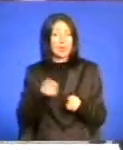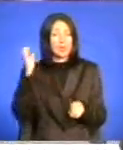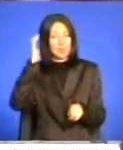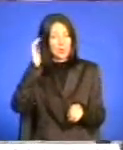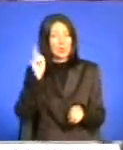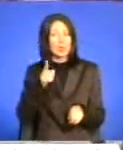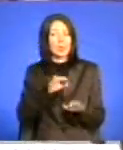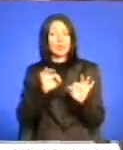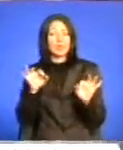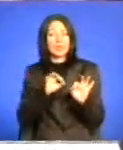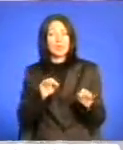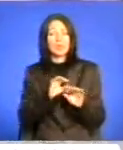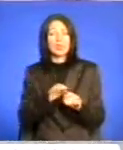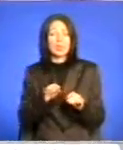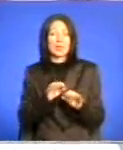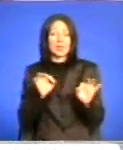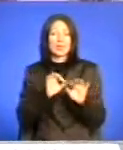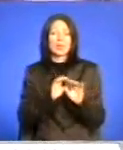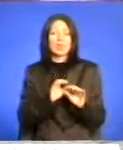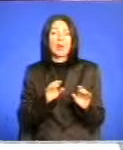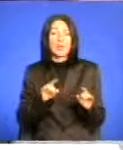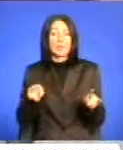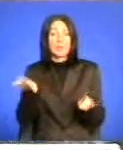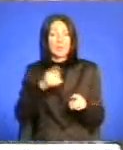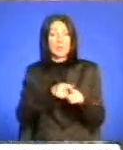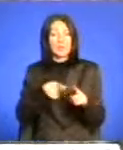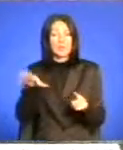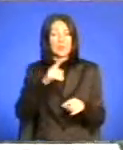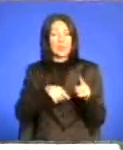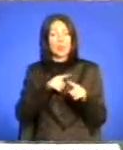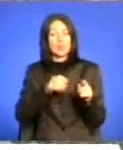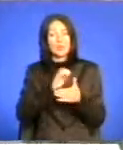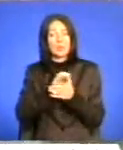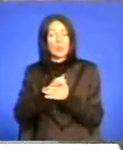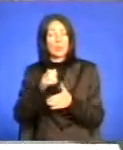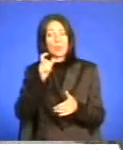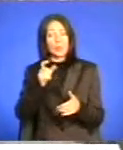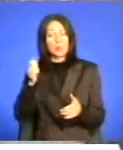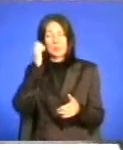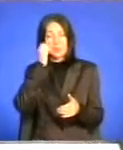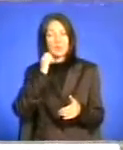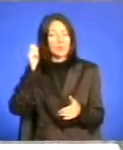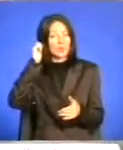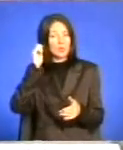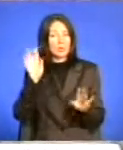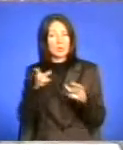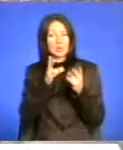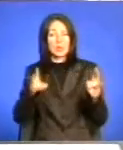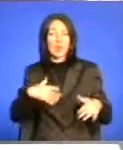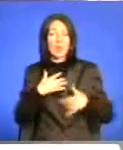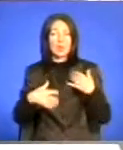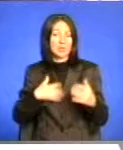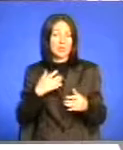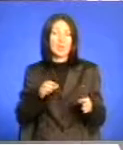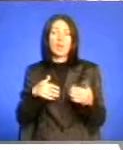та поширте інформацію серед ваших родичів, знайомих та людей старшого віку. Не слід впадати в паніку та поспішати